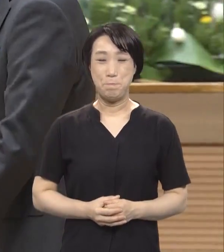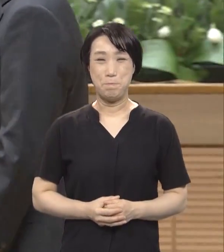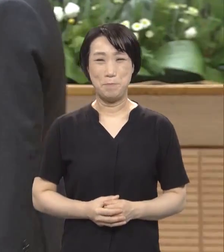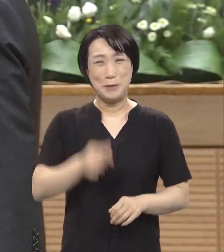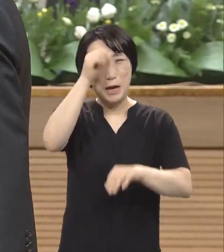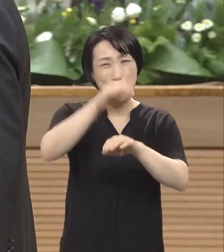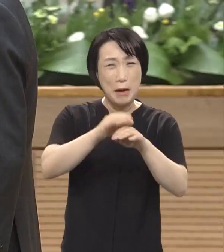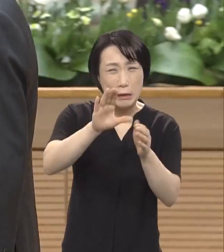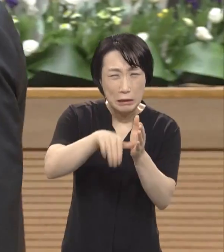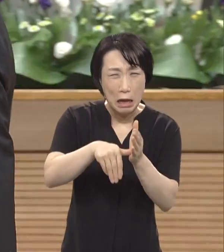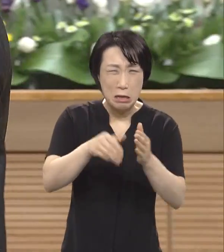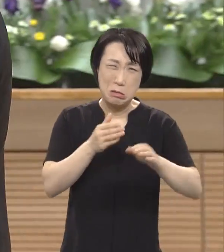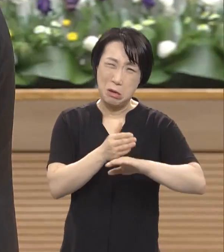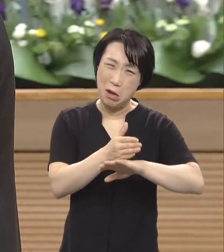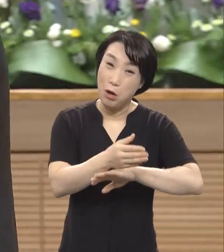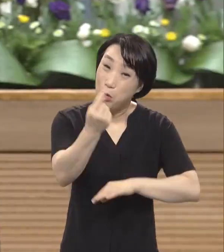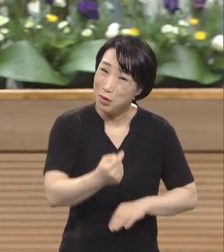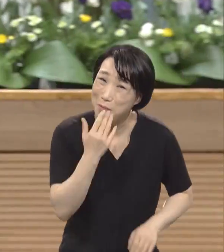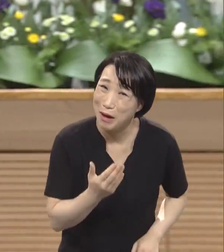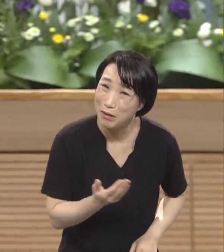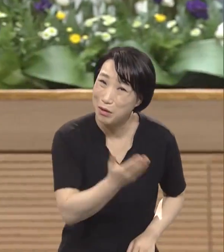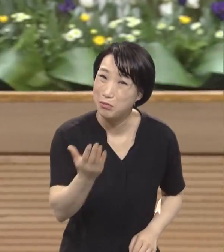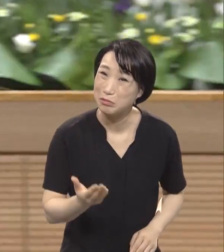예배 시간이 늦을 수 있으며